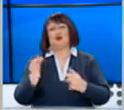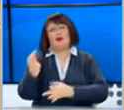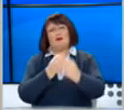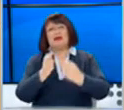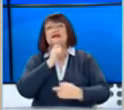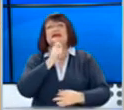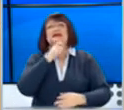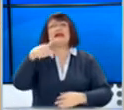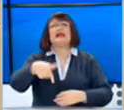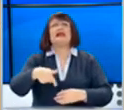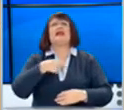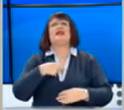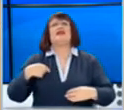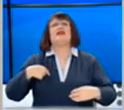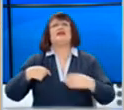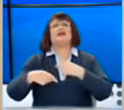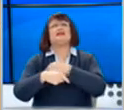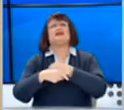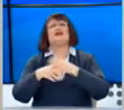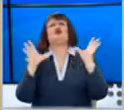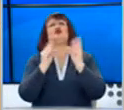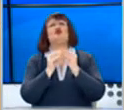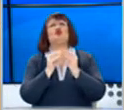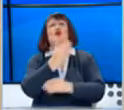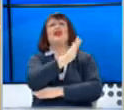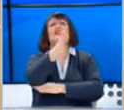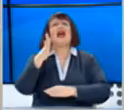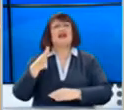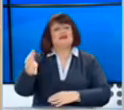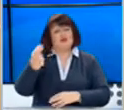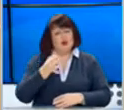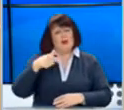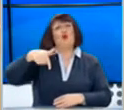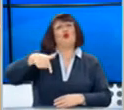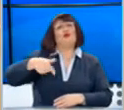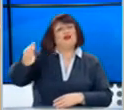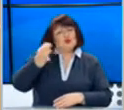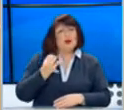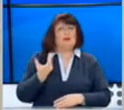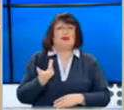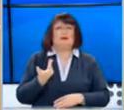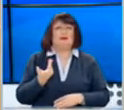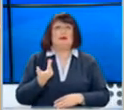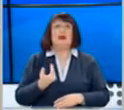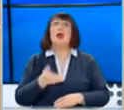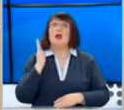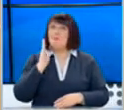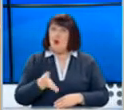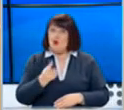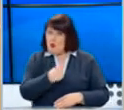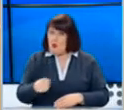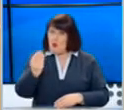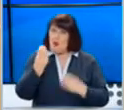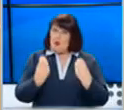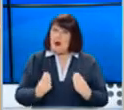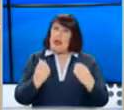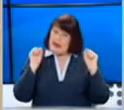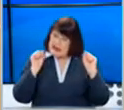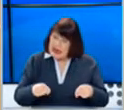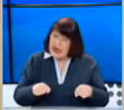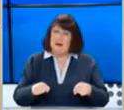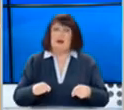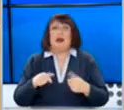του Γενικού Διευθυντή Δασών, του κ. Κουντούφα, να επιβεβαιώσετε αυτό το οποίο σας λέω. Μπορούμε και πρέπει να γίνουμε καλύτεροι. Ναι, αλλά